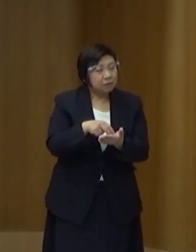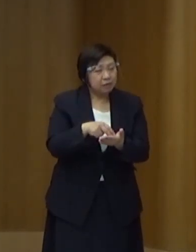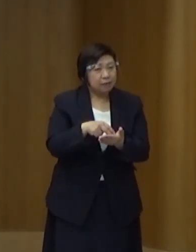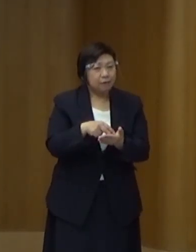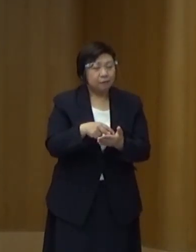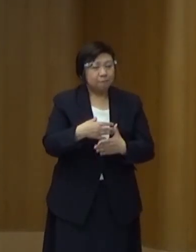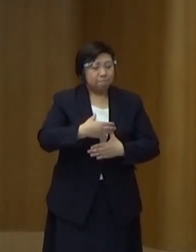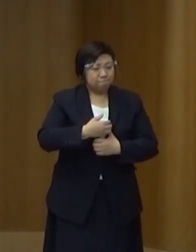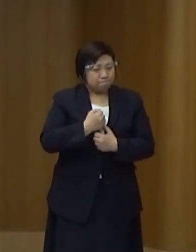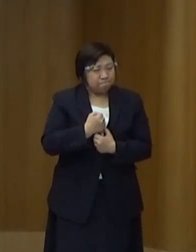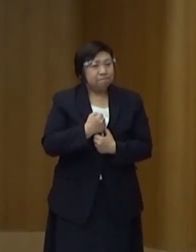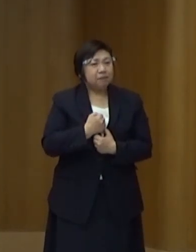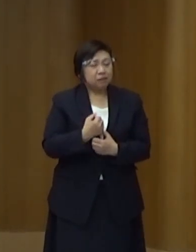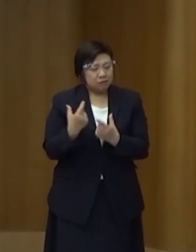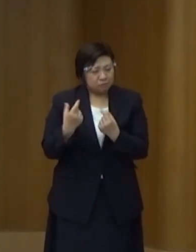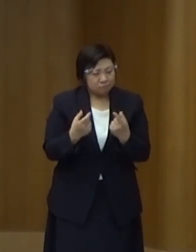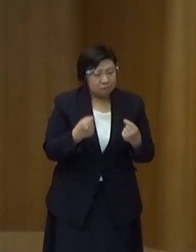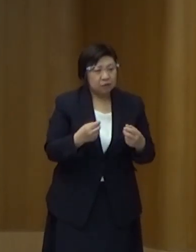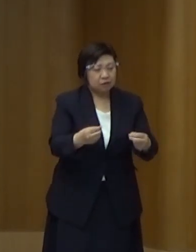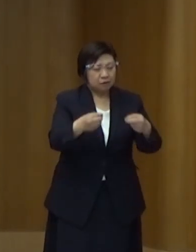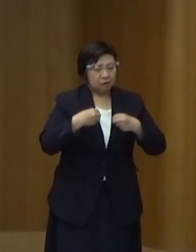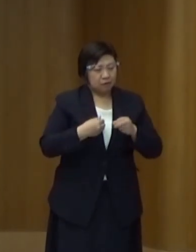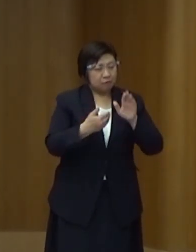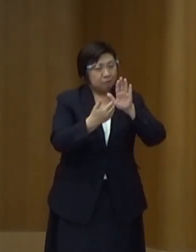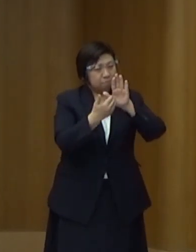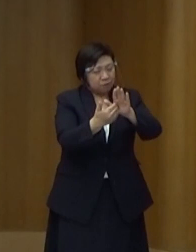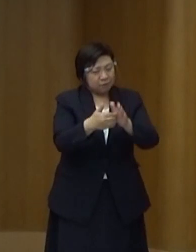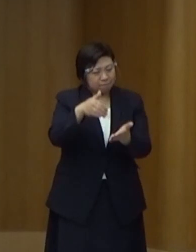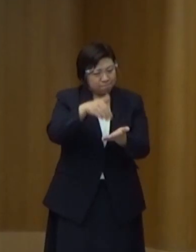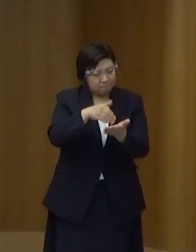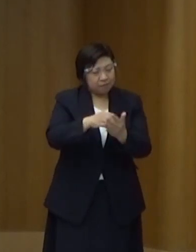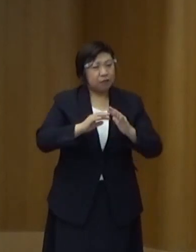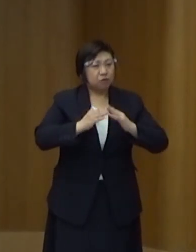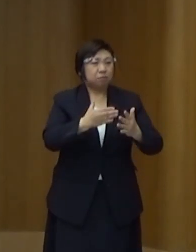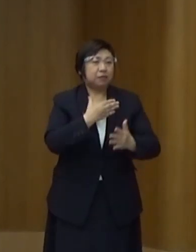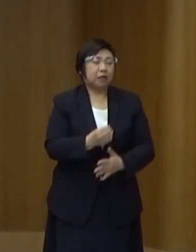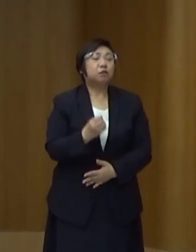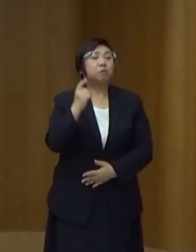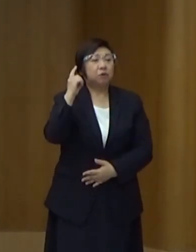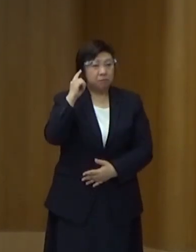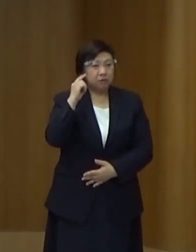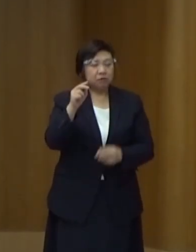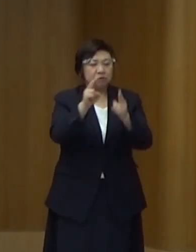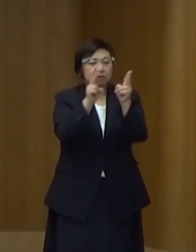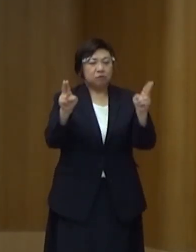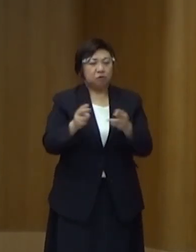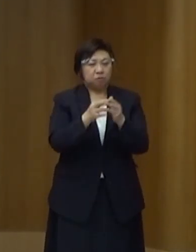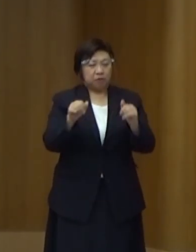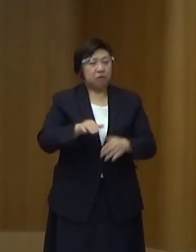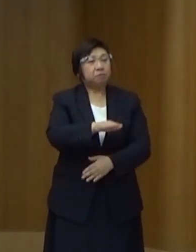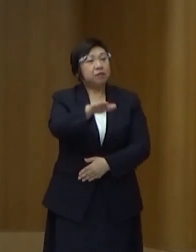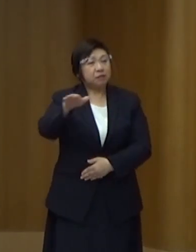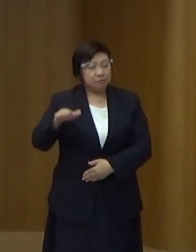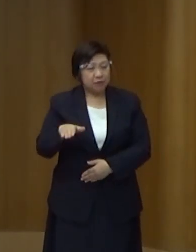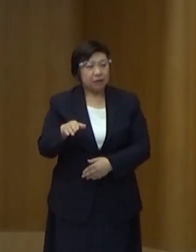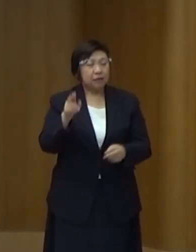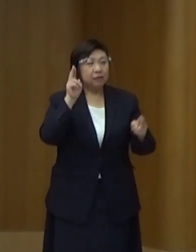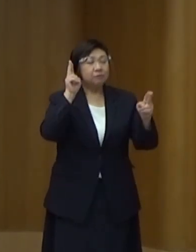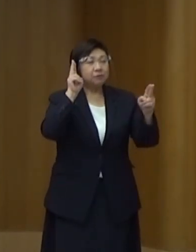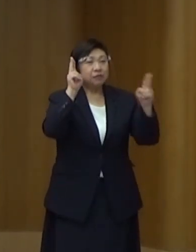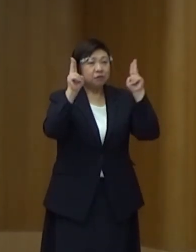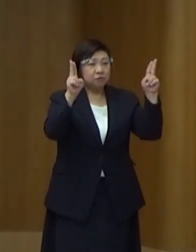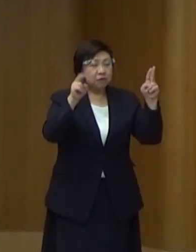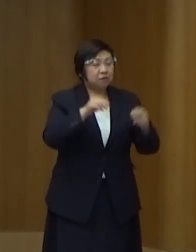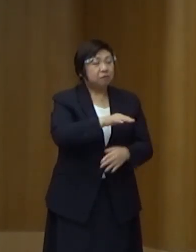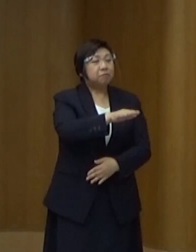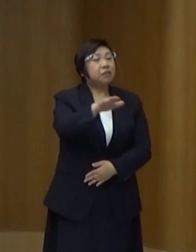緩めることなく、感染防止の徹底に取り組んでいくこととしております。道民の皆様、事業者の方々におかれましては